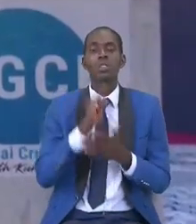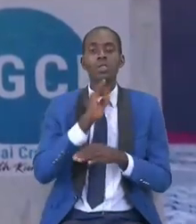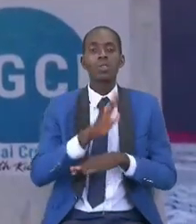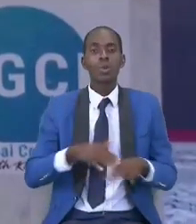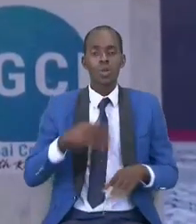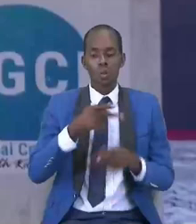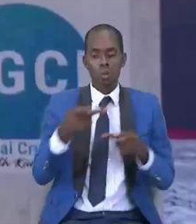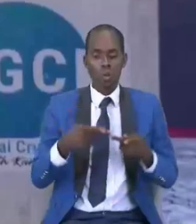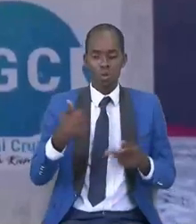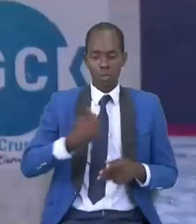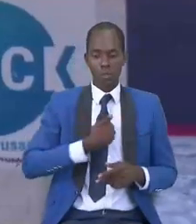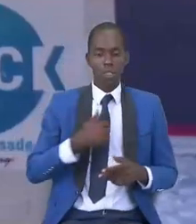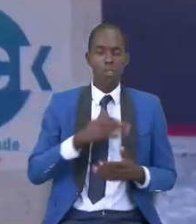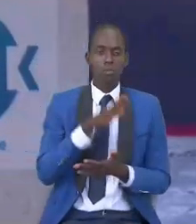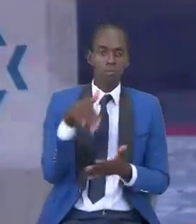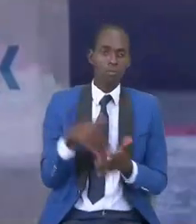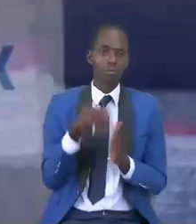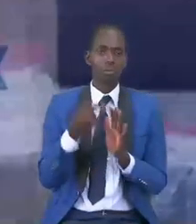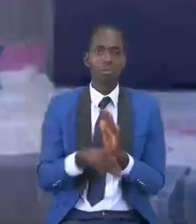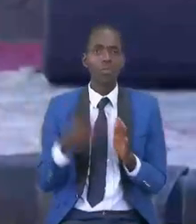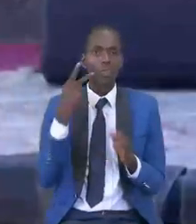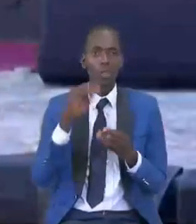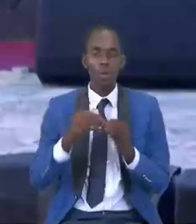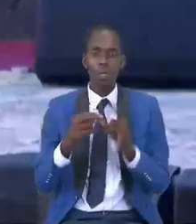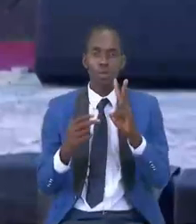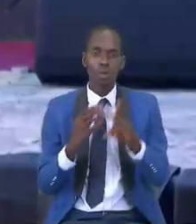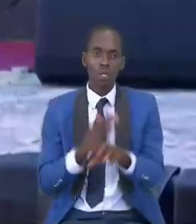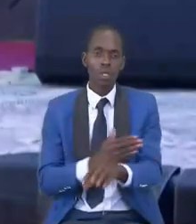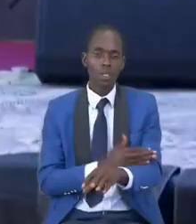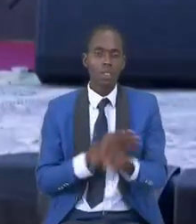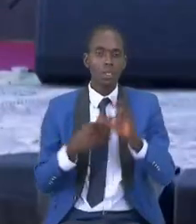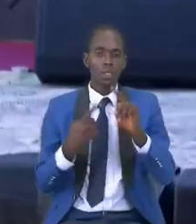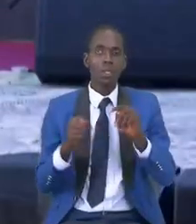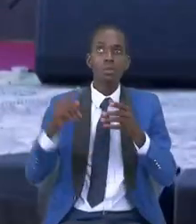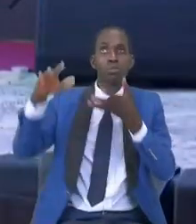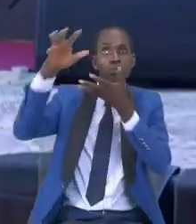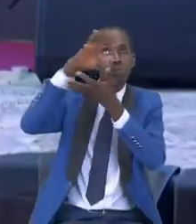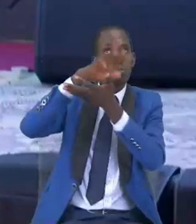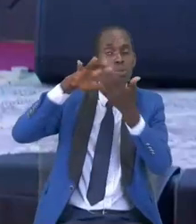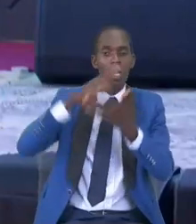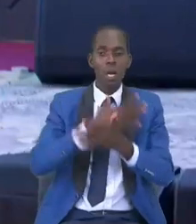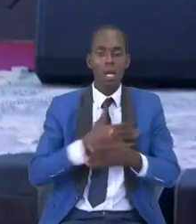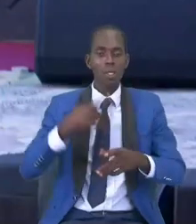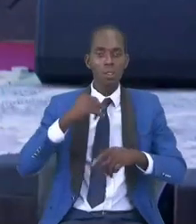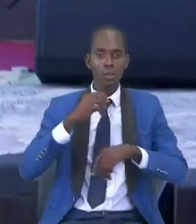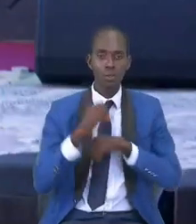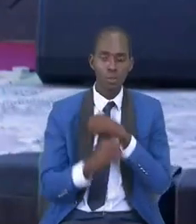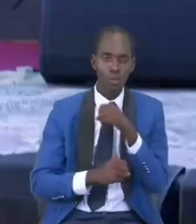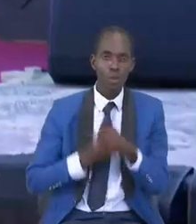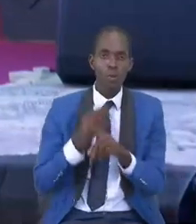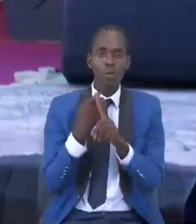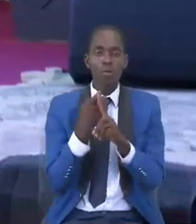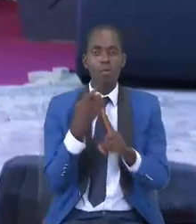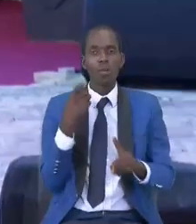l'égocentrisme, c'est un lieu qui ne plaît pas à Dieu. Deuxième élément maintenant, la tempête et la souffrance